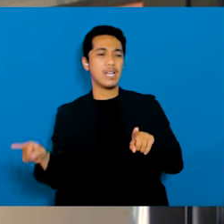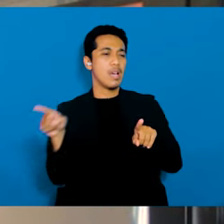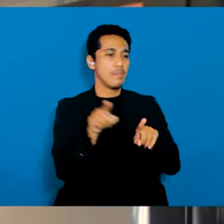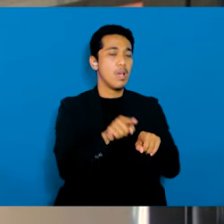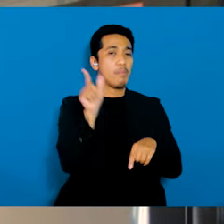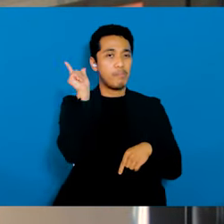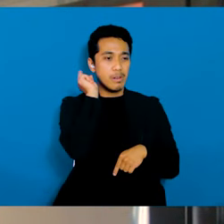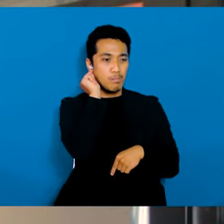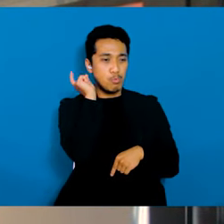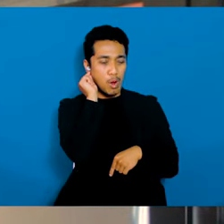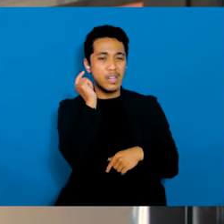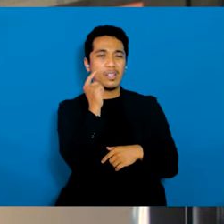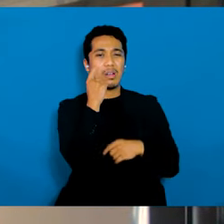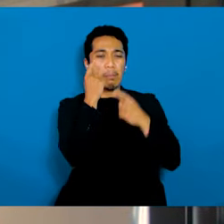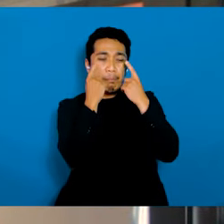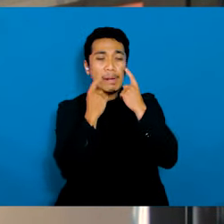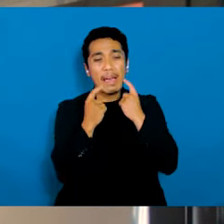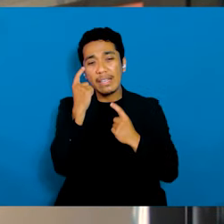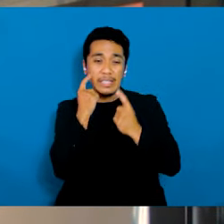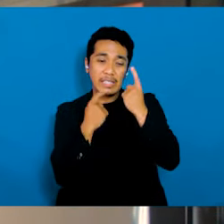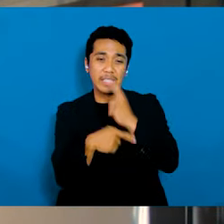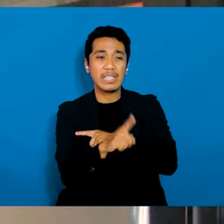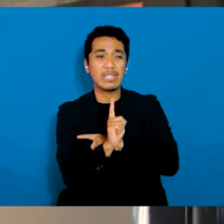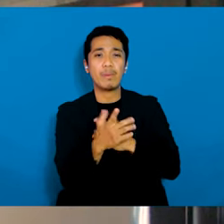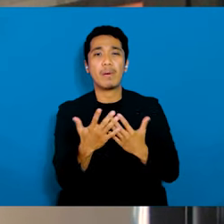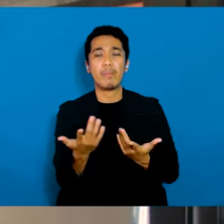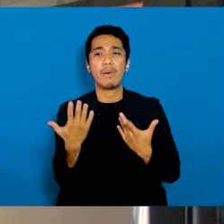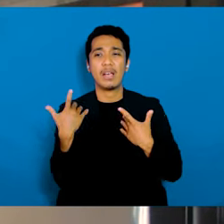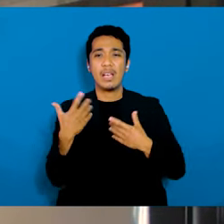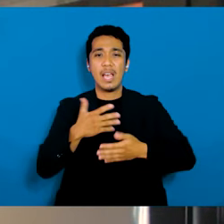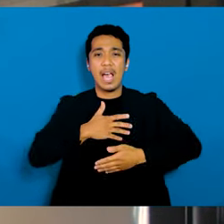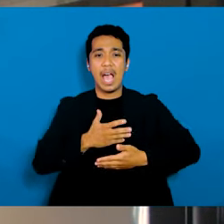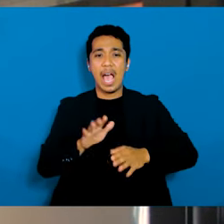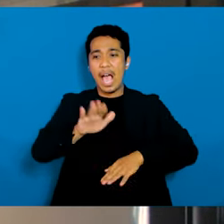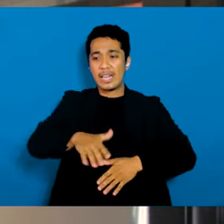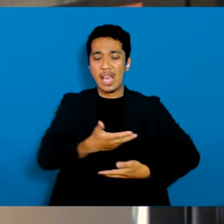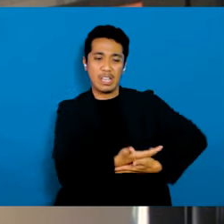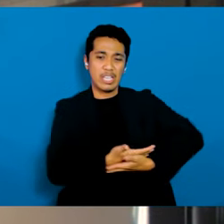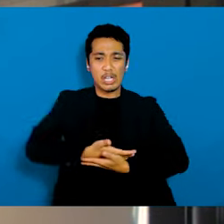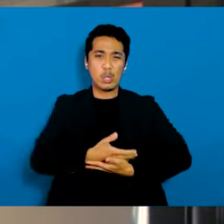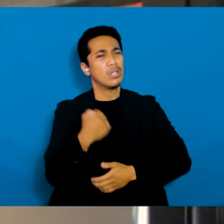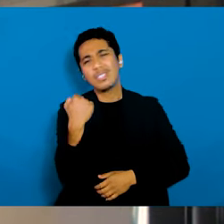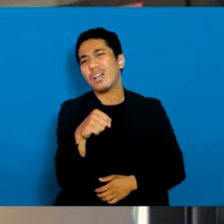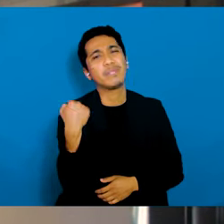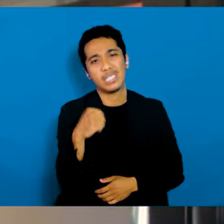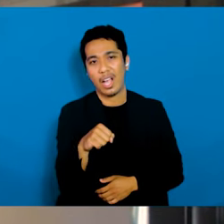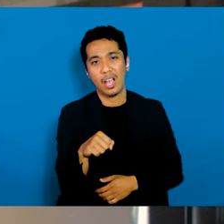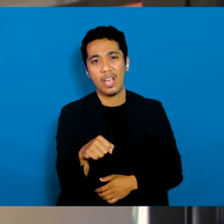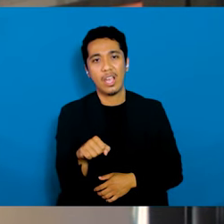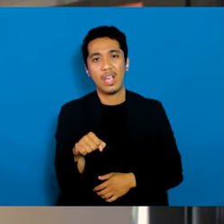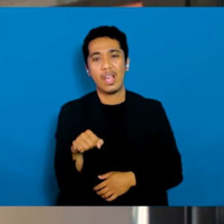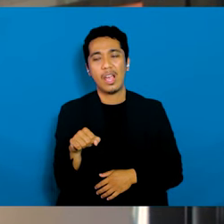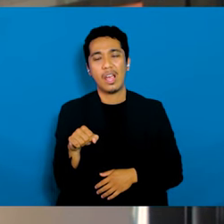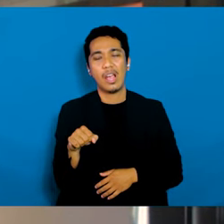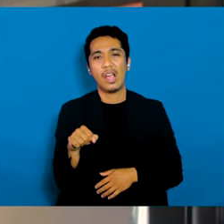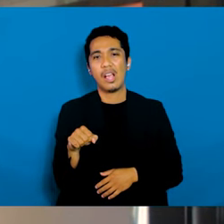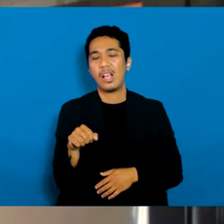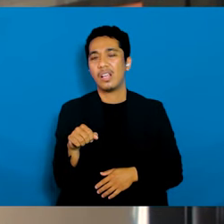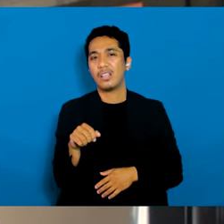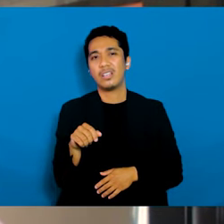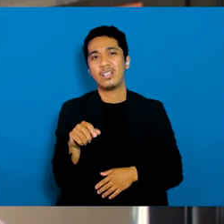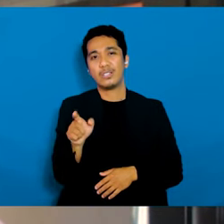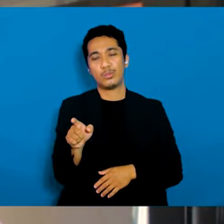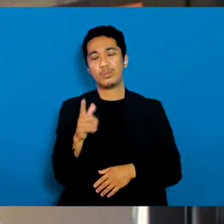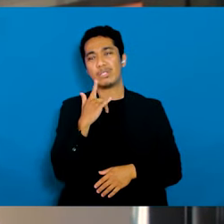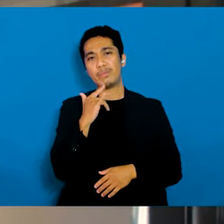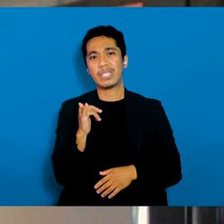mendampingi seorang perempuan yang menangis gara-gara dia tidak bisa menggendong anaknya. Dan dia merasa